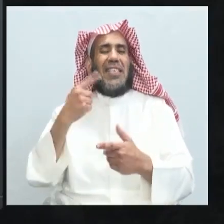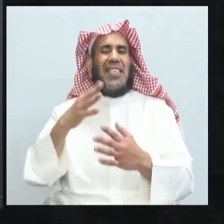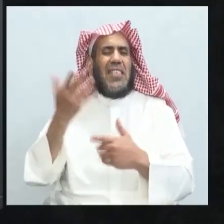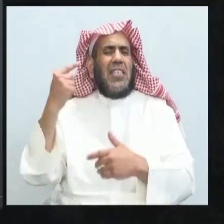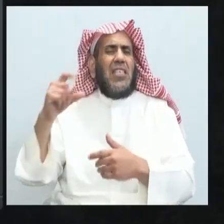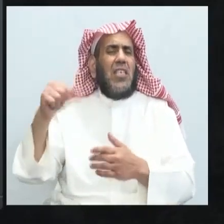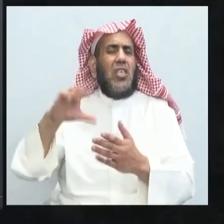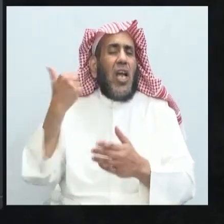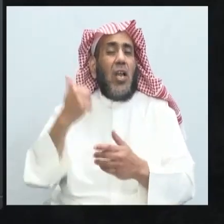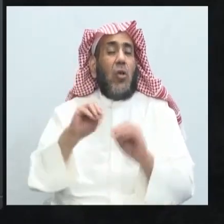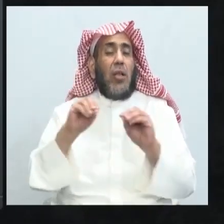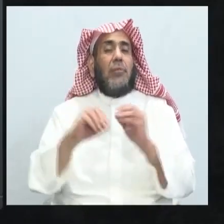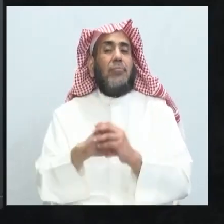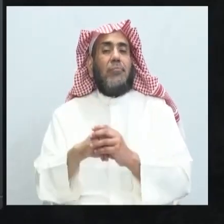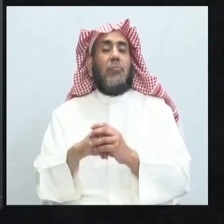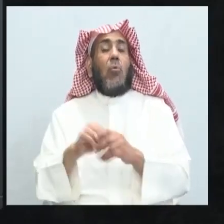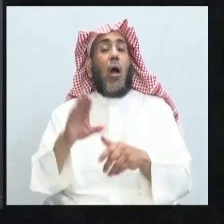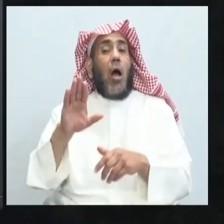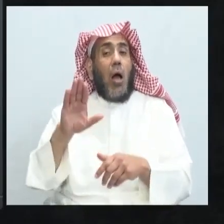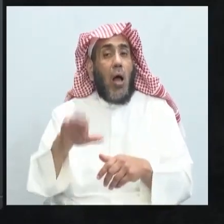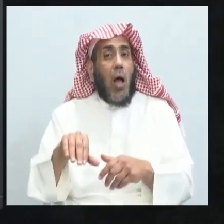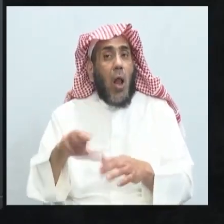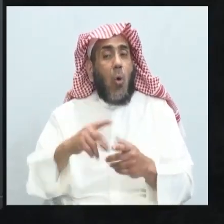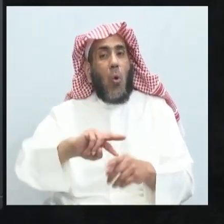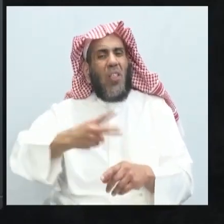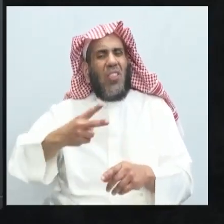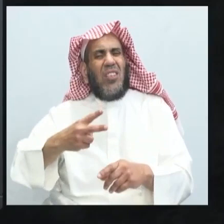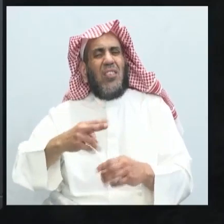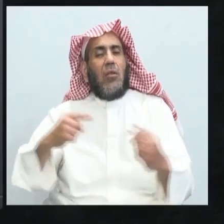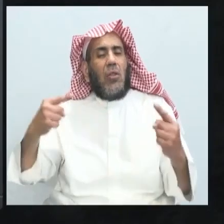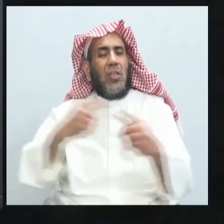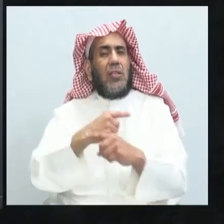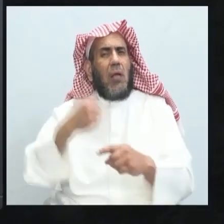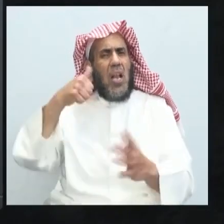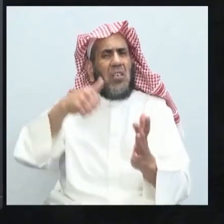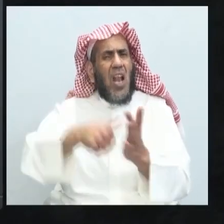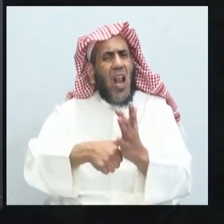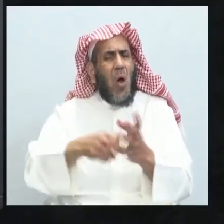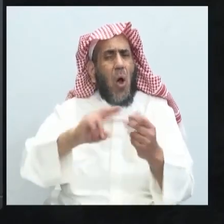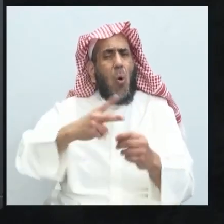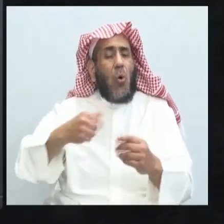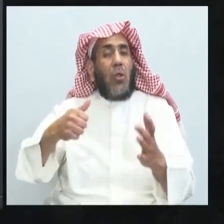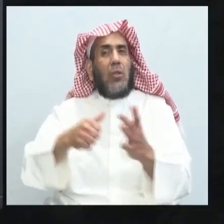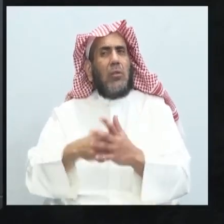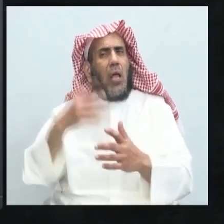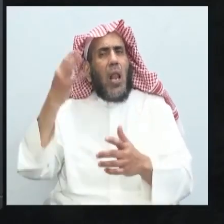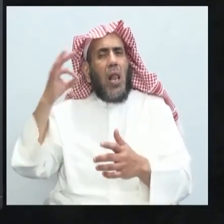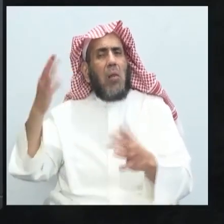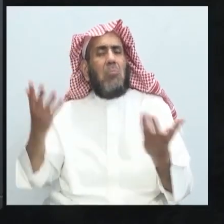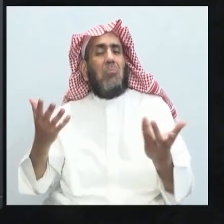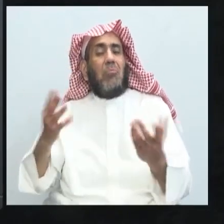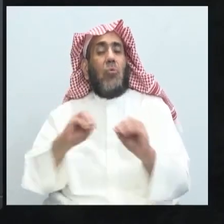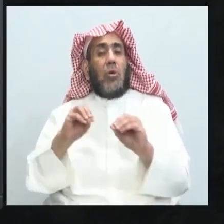جاهليا وذكرنا ذلك هل هو ضد الجهل الذي هو ضد ضد العلم او هو ضد الحلم وقلنا